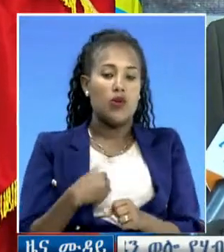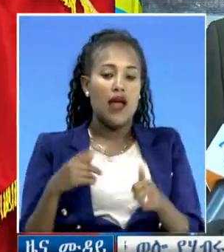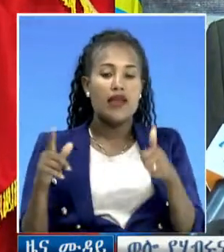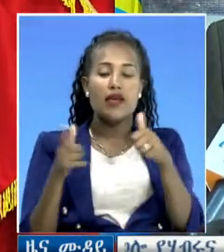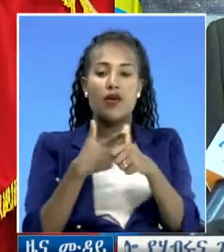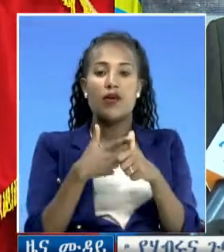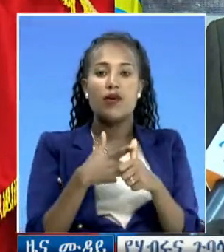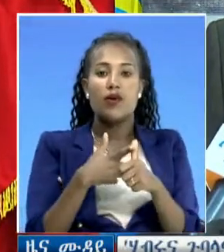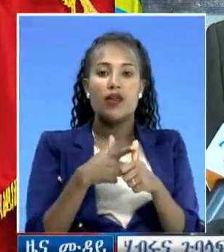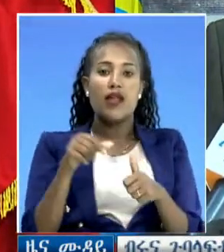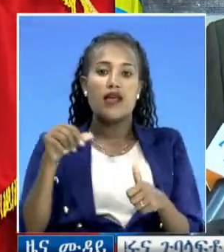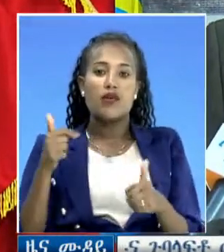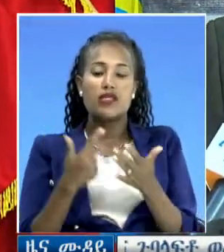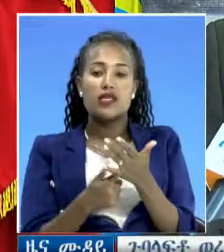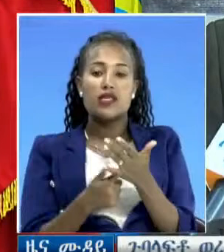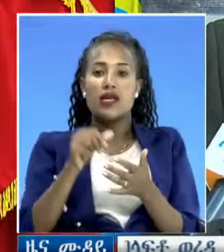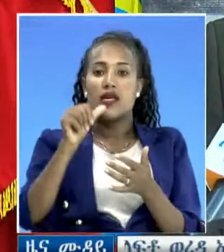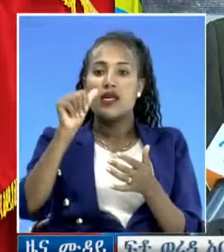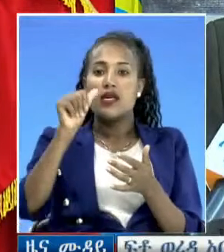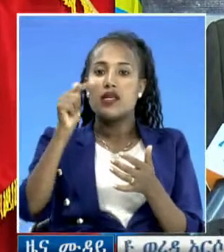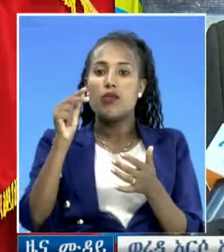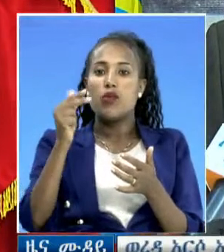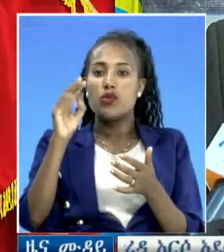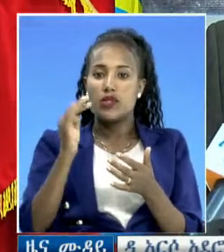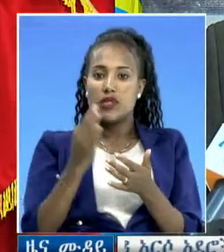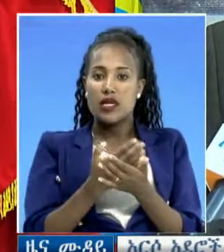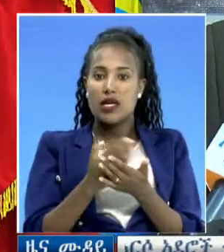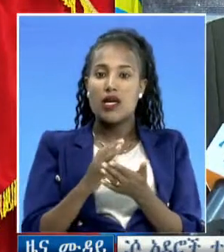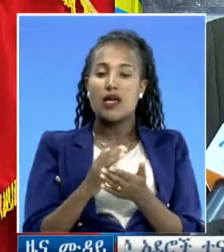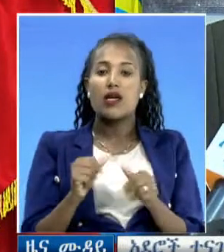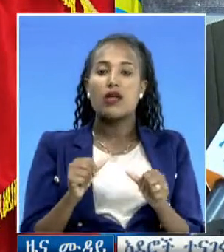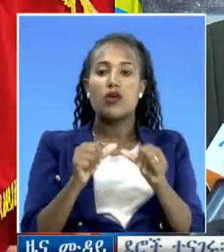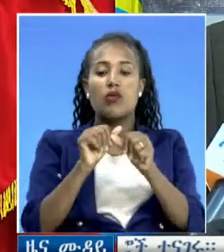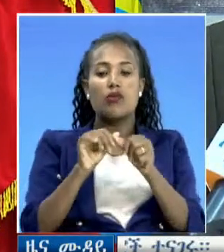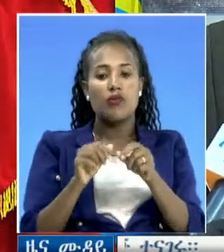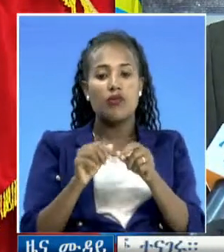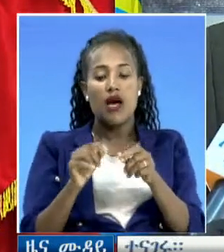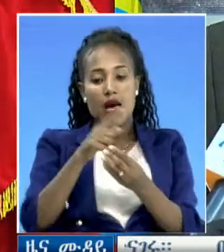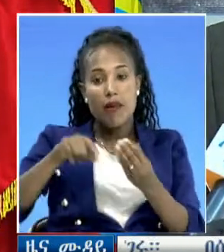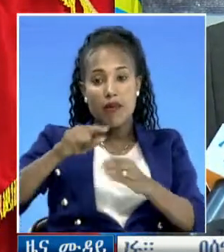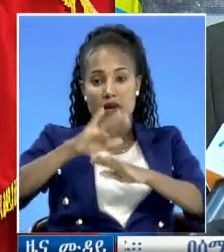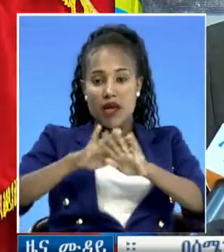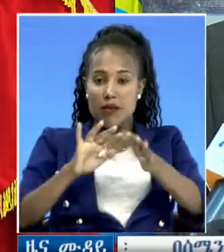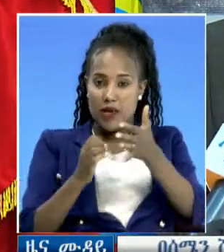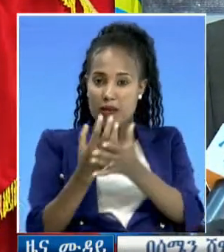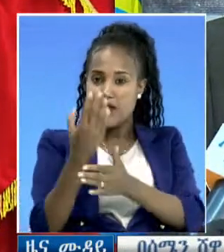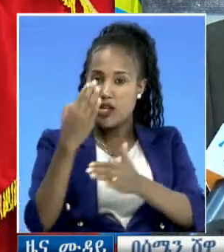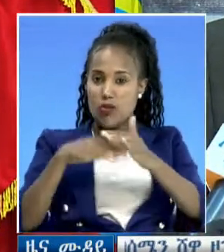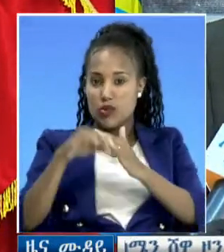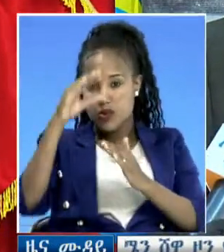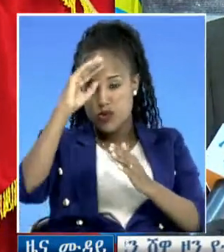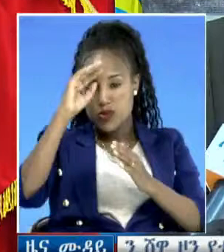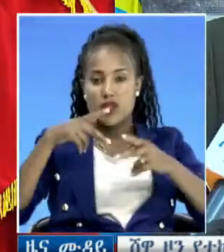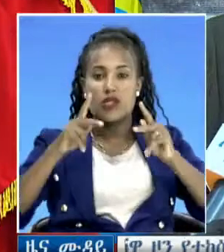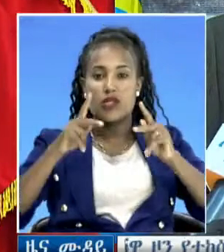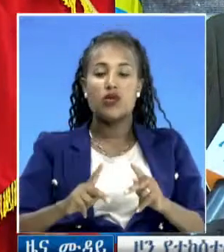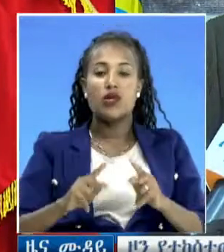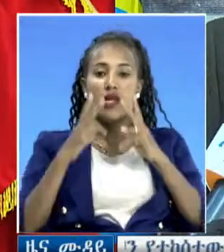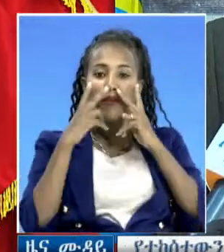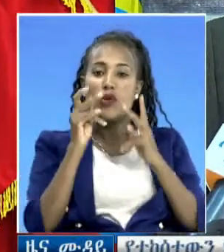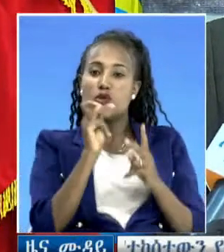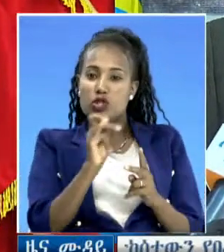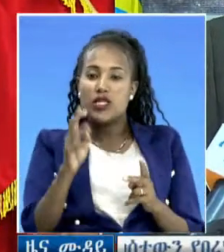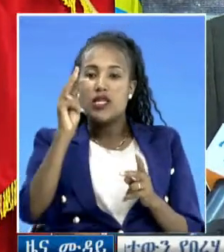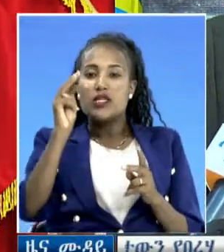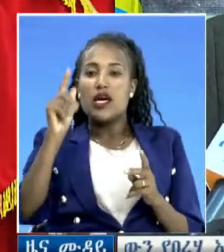አንደኛው ሌላኛው ከዚህ ከእምቦጭ ነቀላ ቀጥሎ መምጣት አለ። በፈር ዞን የማልማት አካባቢው ላይ በልማት የተሰማሩ ሰዎች እርሻቸውን ነው እንጂ የሚያዩ